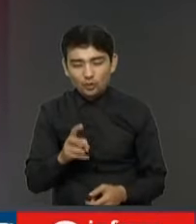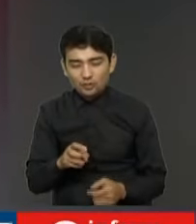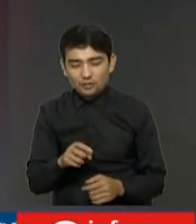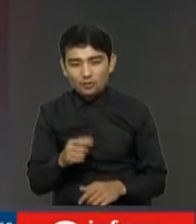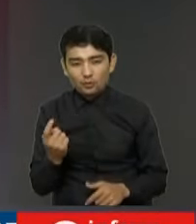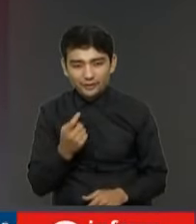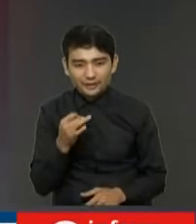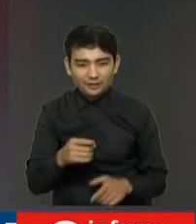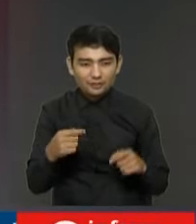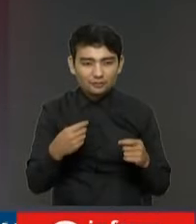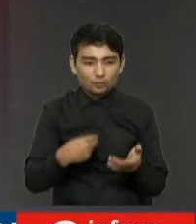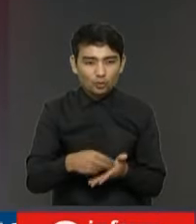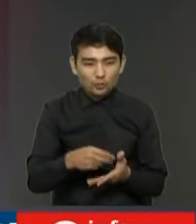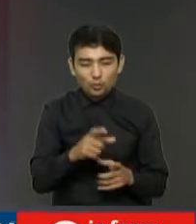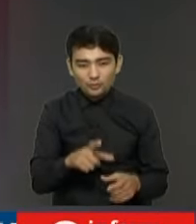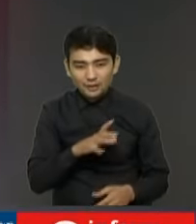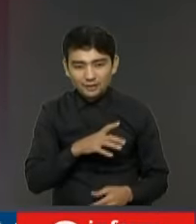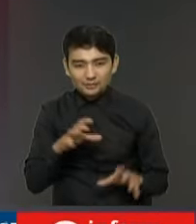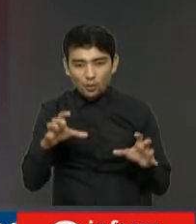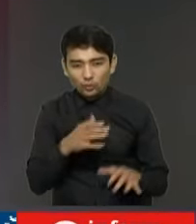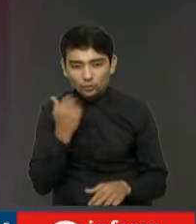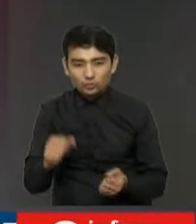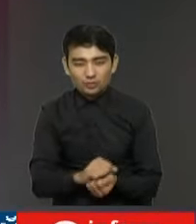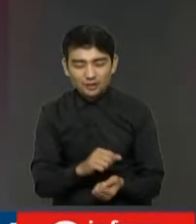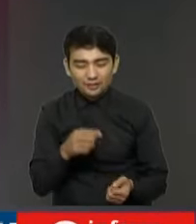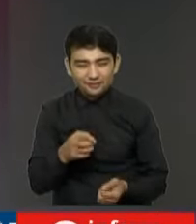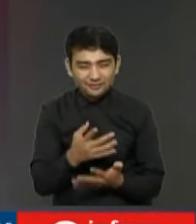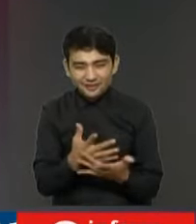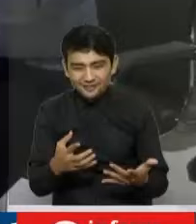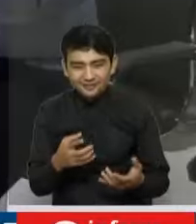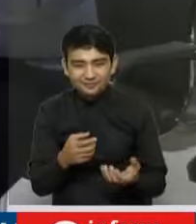ждет покупателей нелегального оружия, узнавал Арман Сарсенбаев.